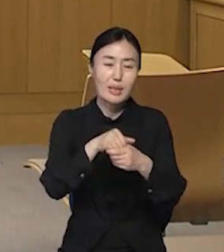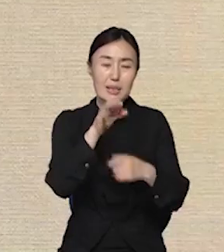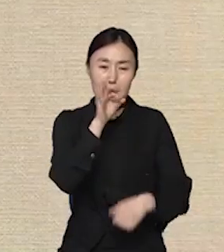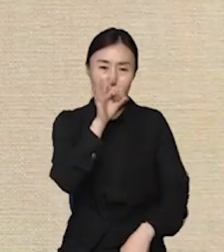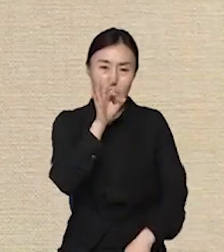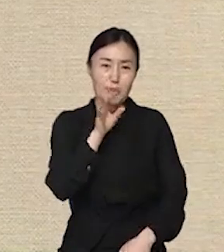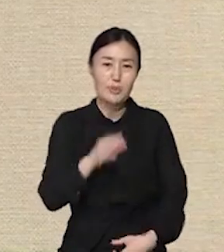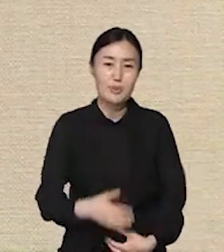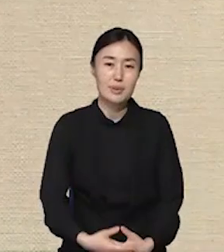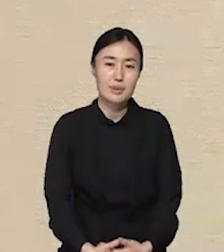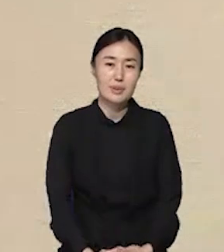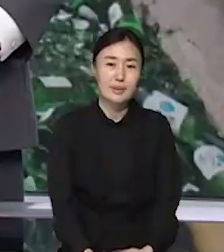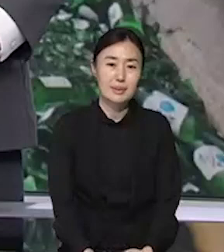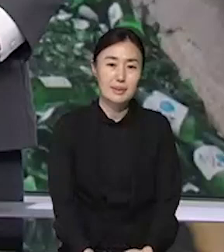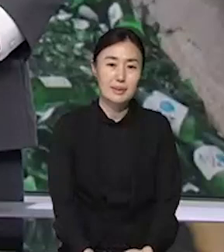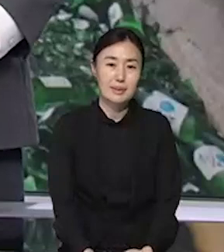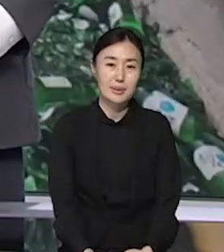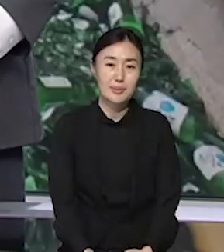불가능해집니다.